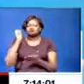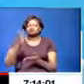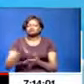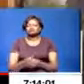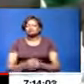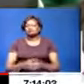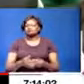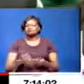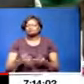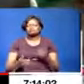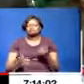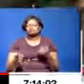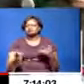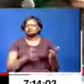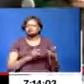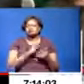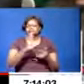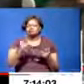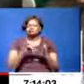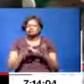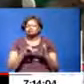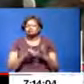yao.